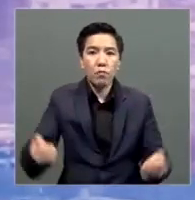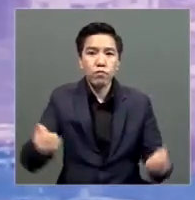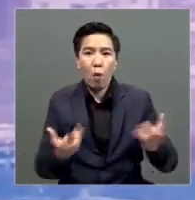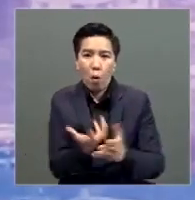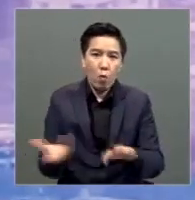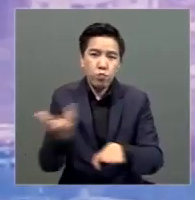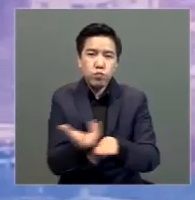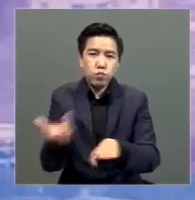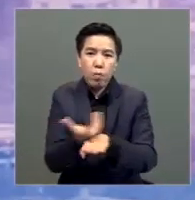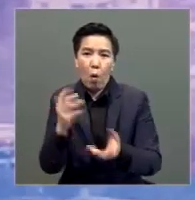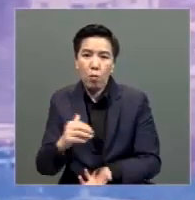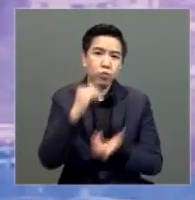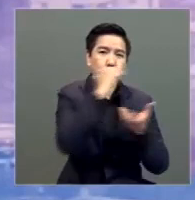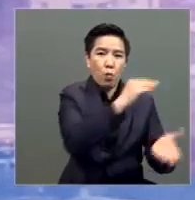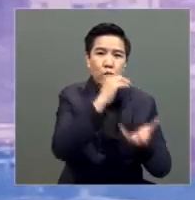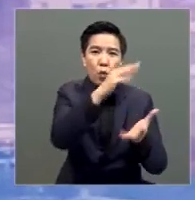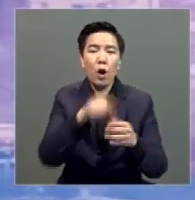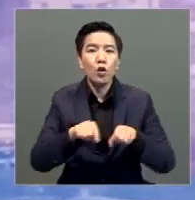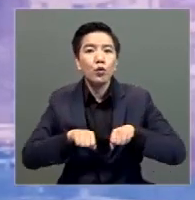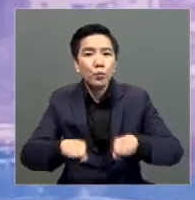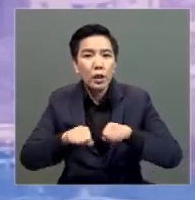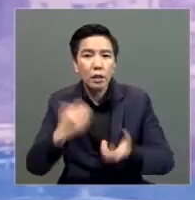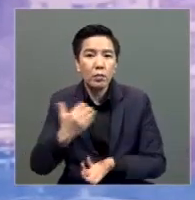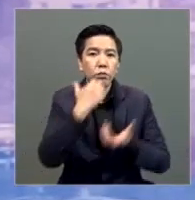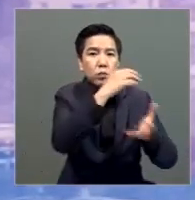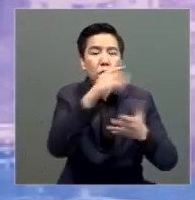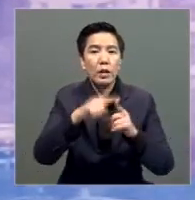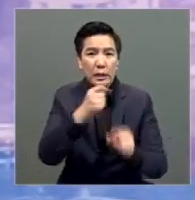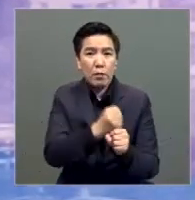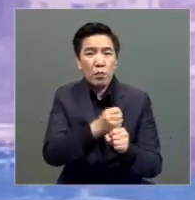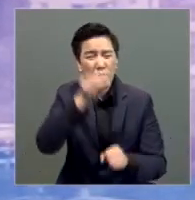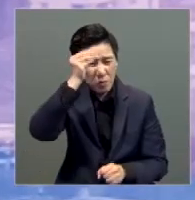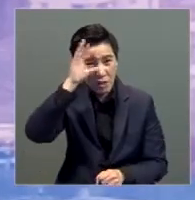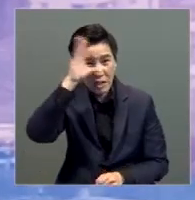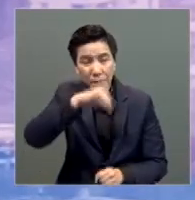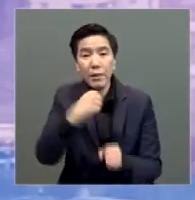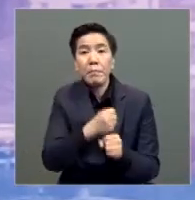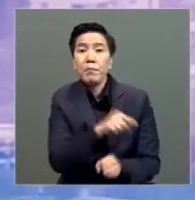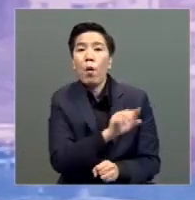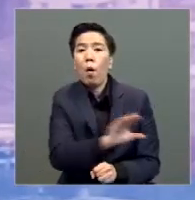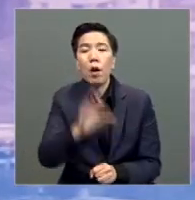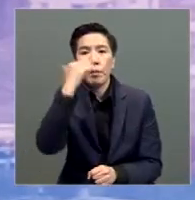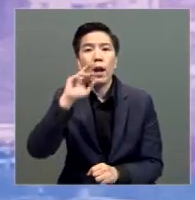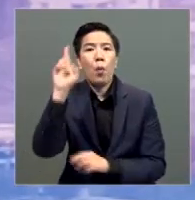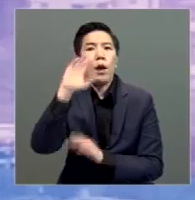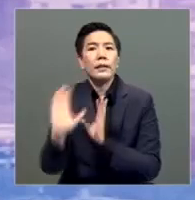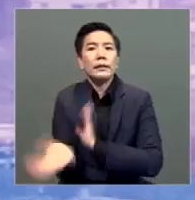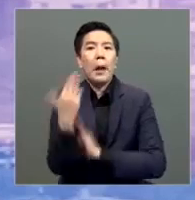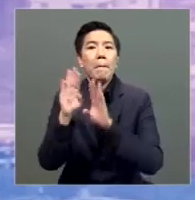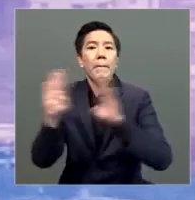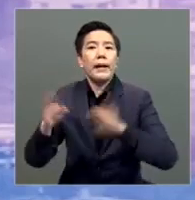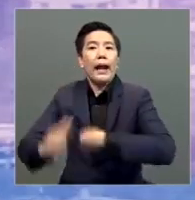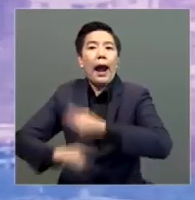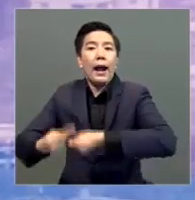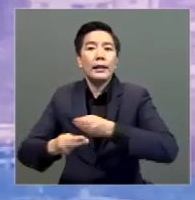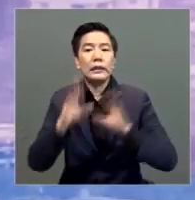ขนของเอาไปเติมซุปเปอร์มาร์เก็ตซึ่งเขาทำงานกลางคืนเพราะว่าตอนเช้าก็จะได้เปิดขายเ